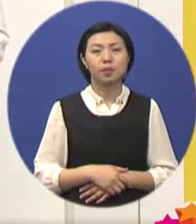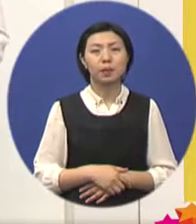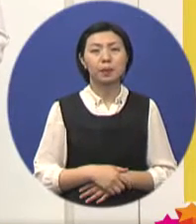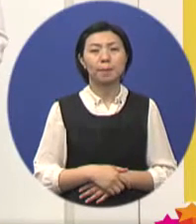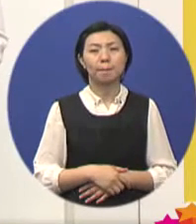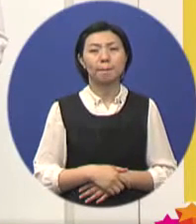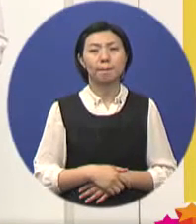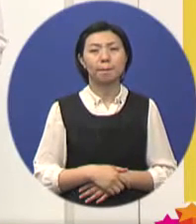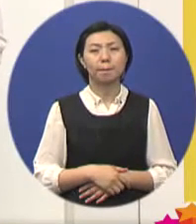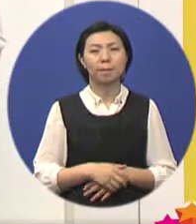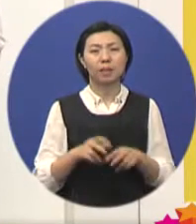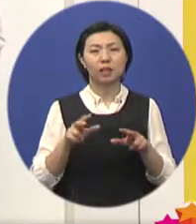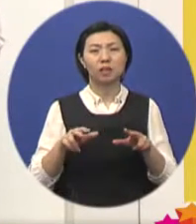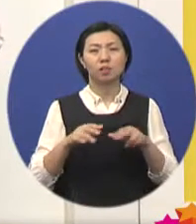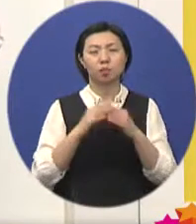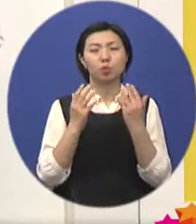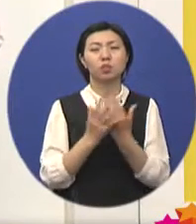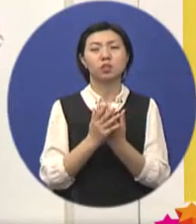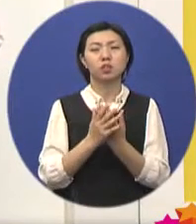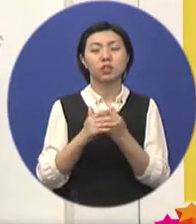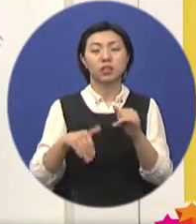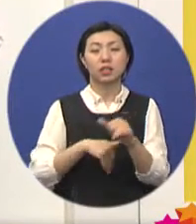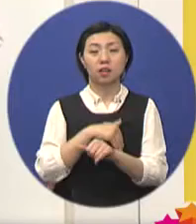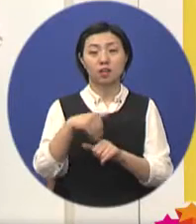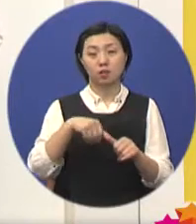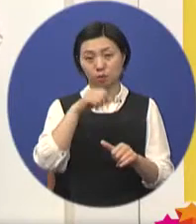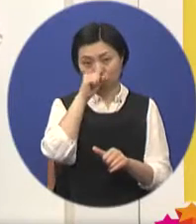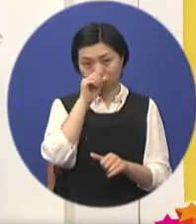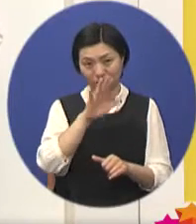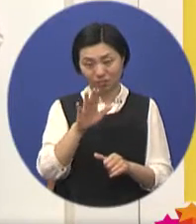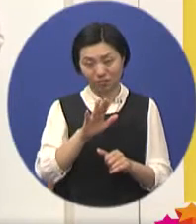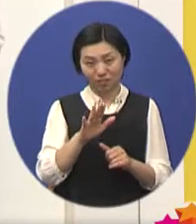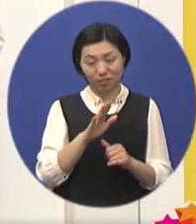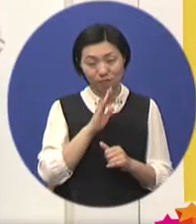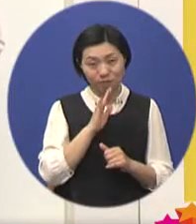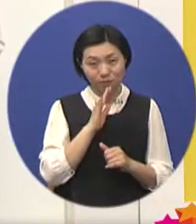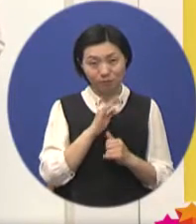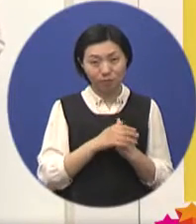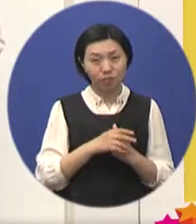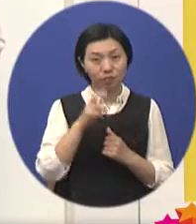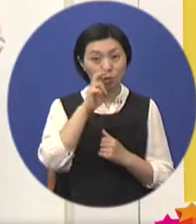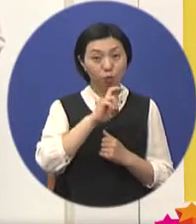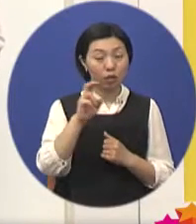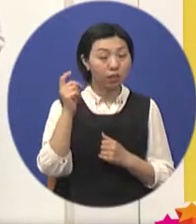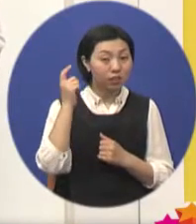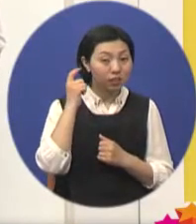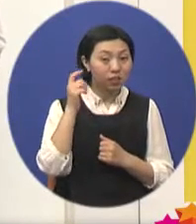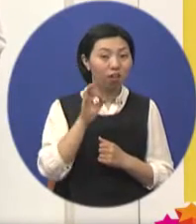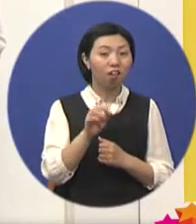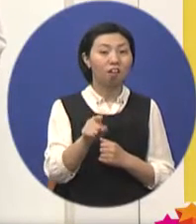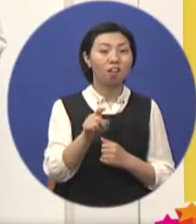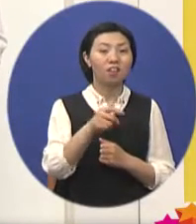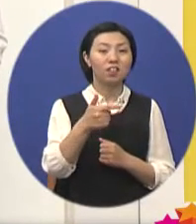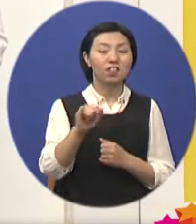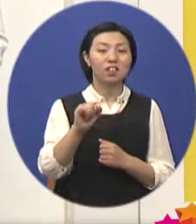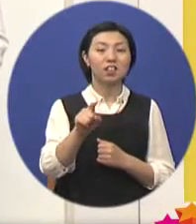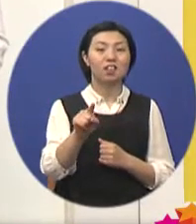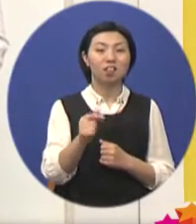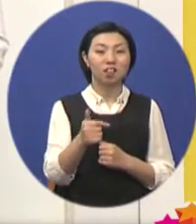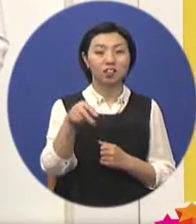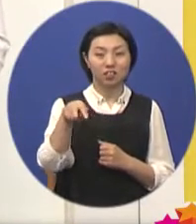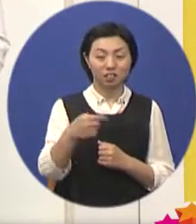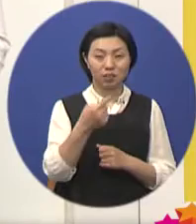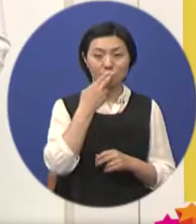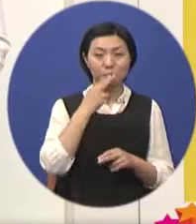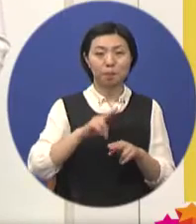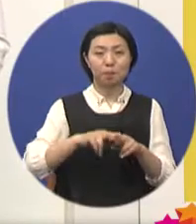모든 게 여건이 자, 좀 어려워서. 네. 광영 씨. 예. 노래 듣겠습니다. 네. 오리언스의 편지. 네, 이렇게